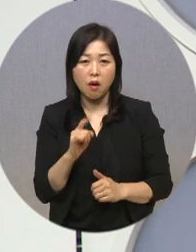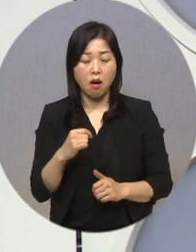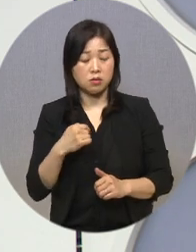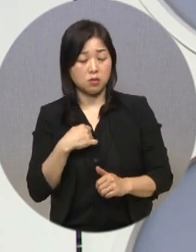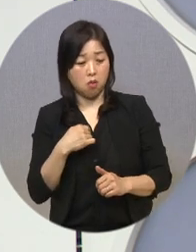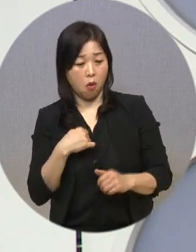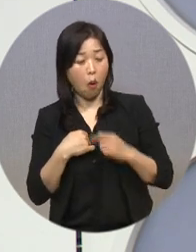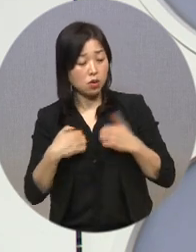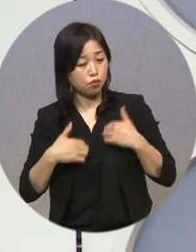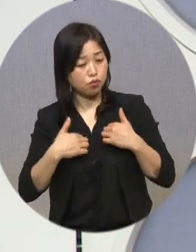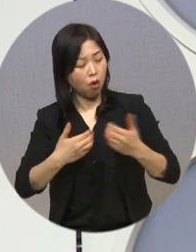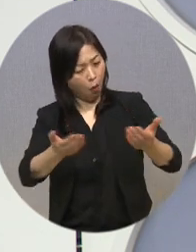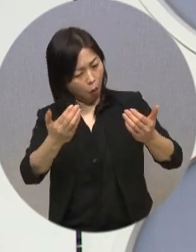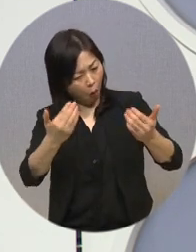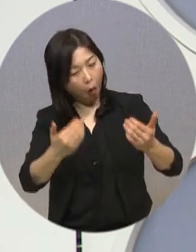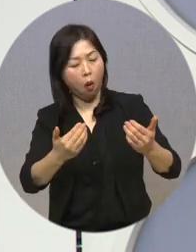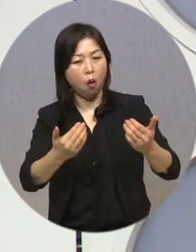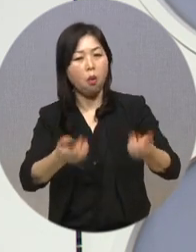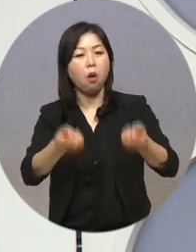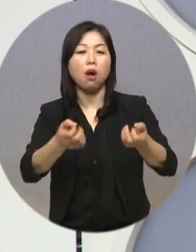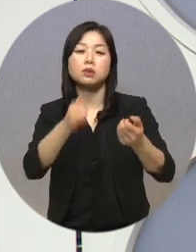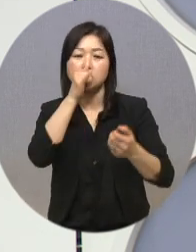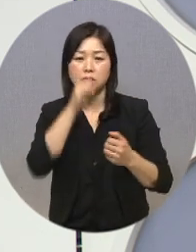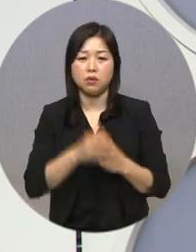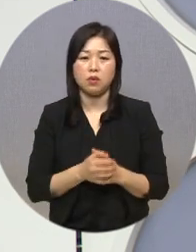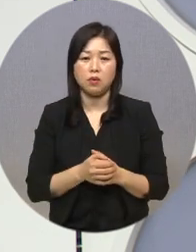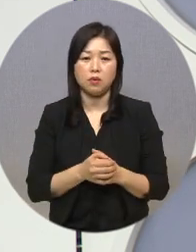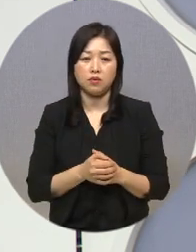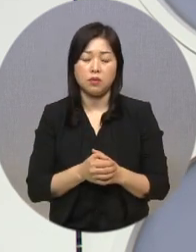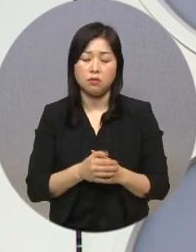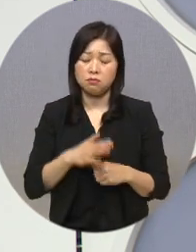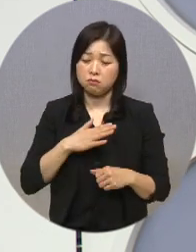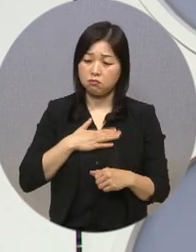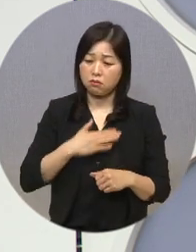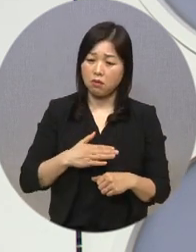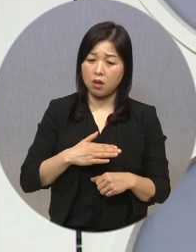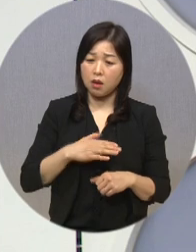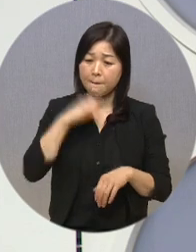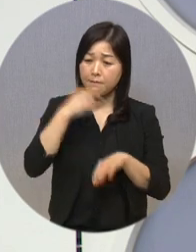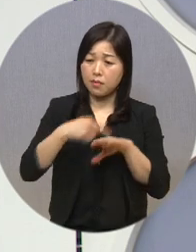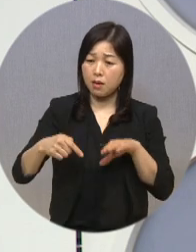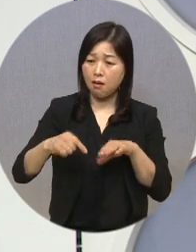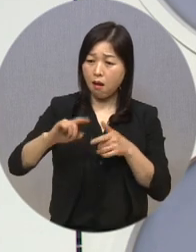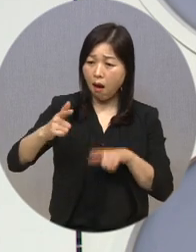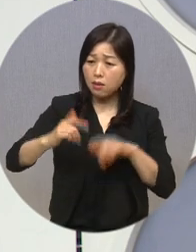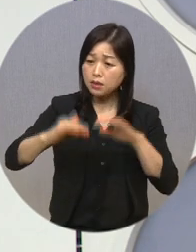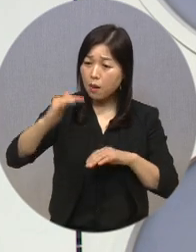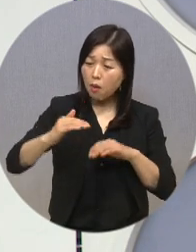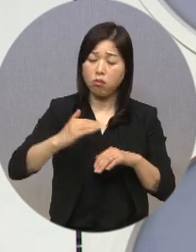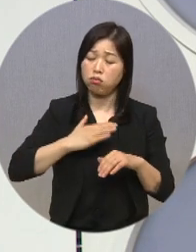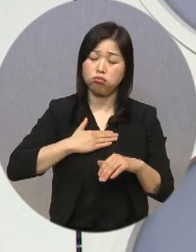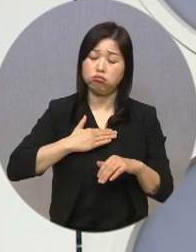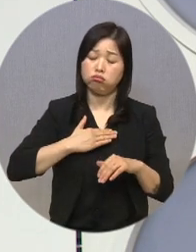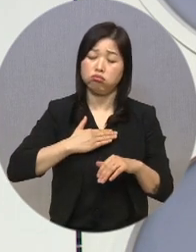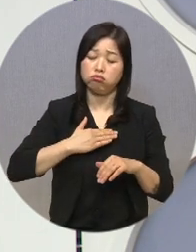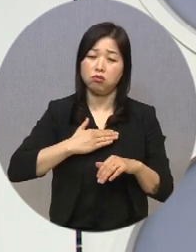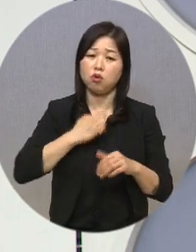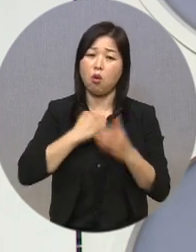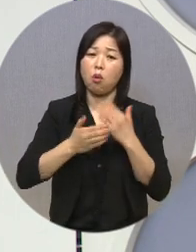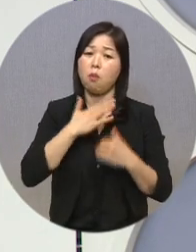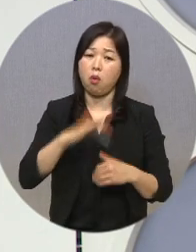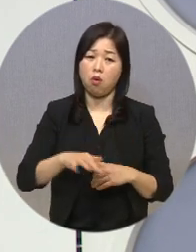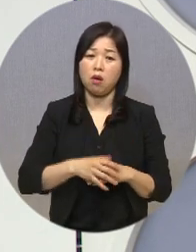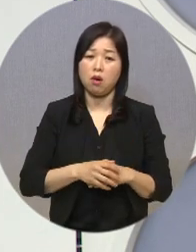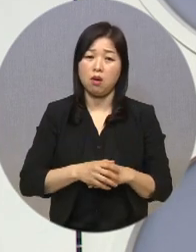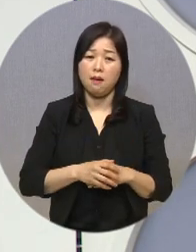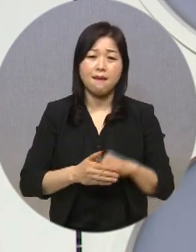뜨겁게 받아줬습니다. 그리고 요만큼도 인종차별이라는 걸 난 느끼지 못했습니다. 뭐 동양에서 극하나는